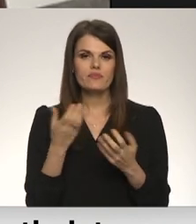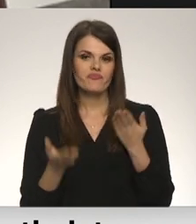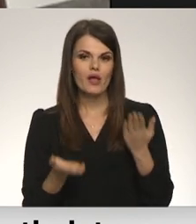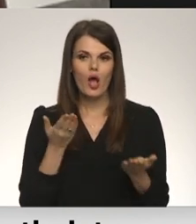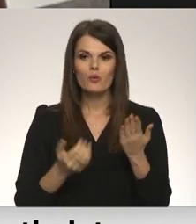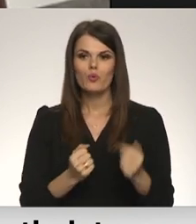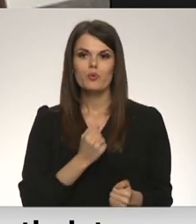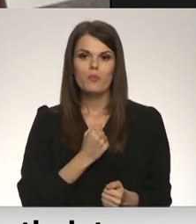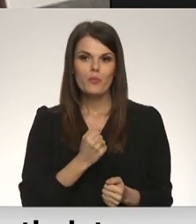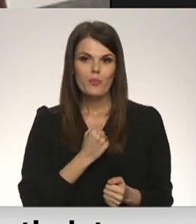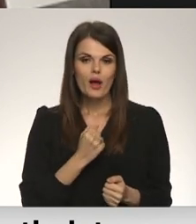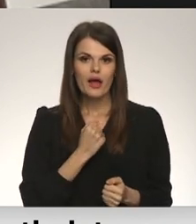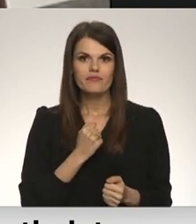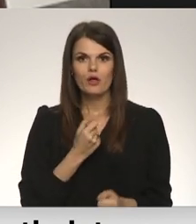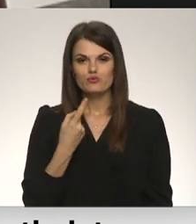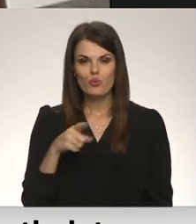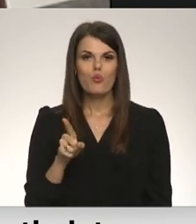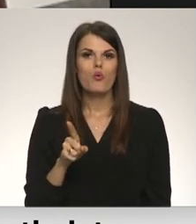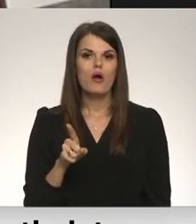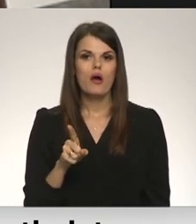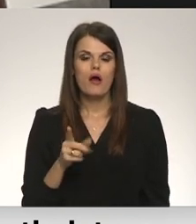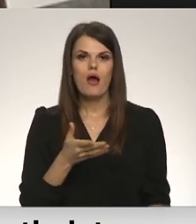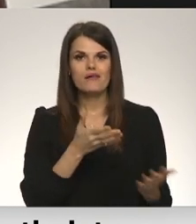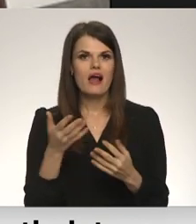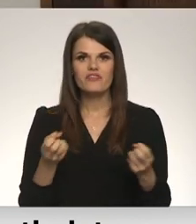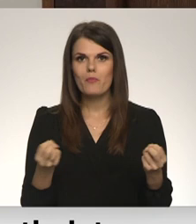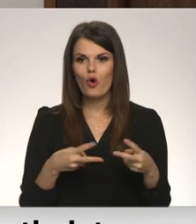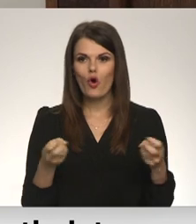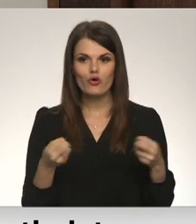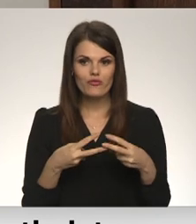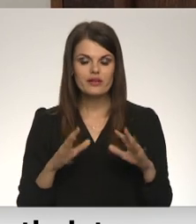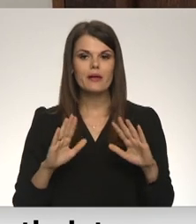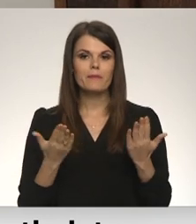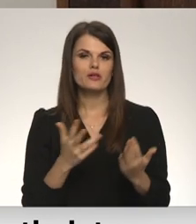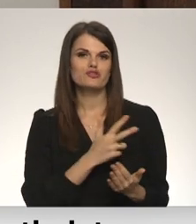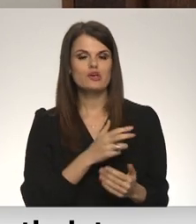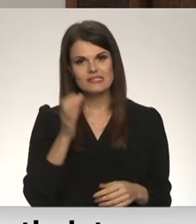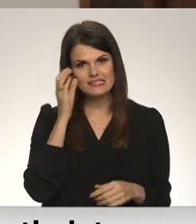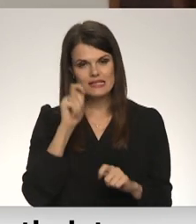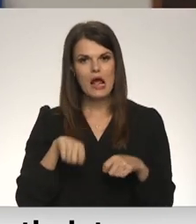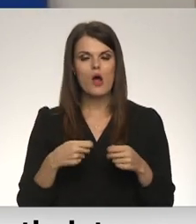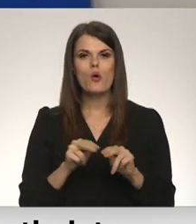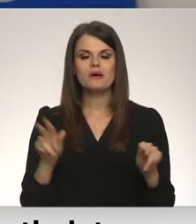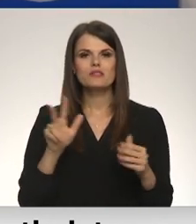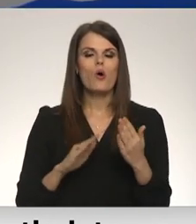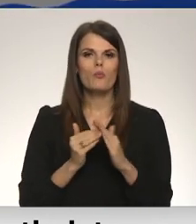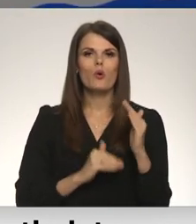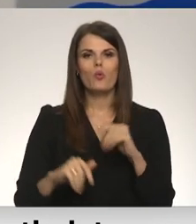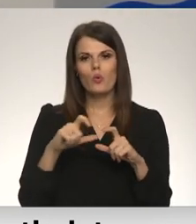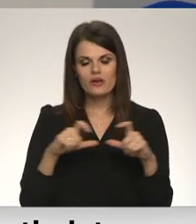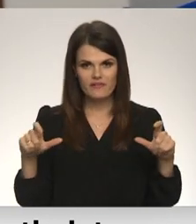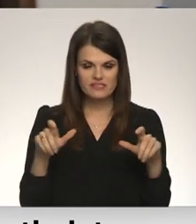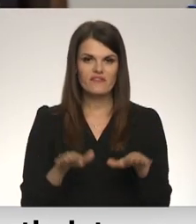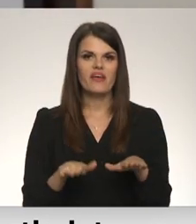varbūt baidās no kādiem konfliktiem. Tikmēr sociālo zinātņu pasniedzējs Daugavpils universitātē